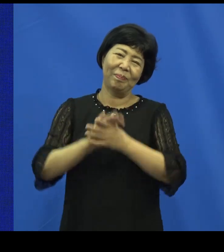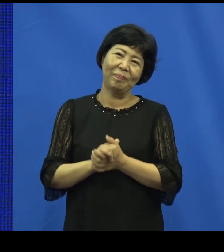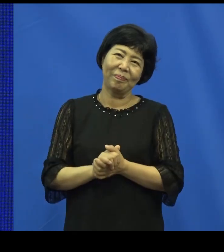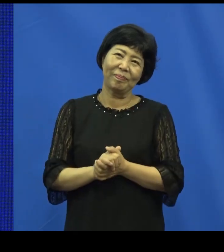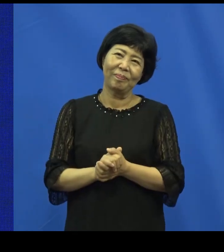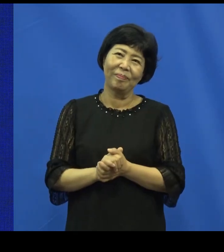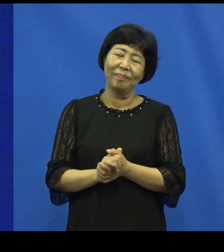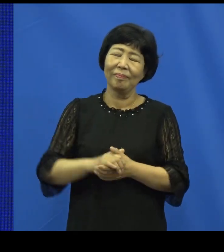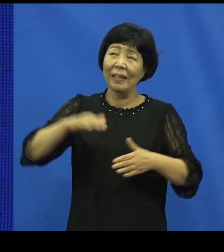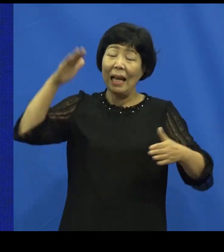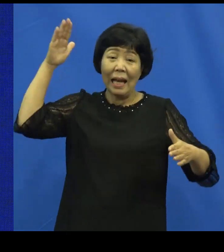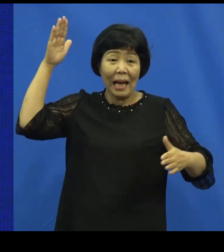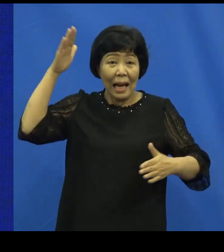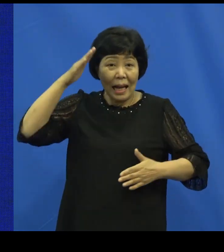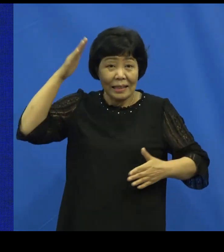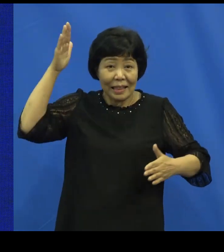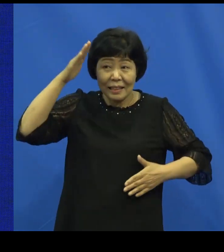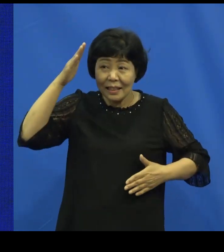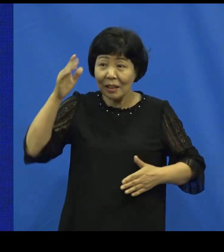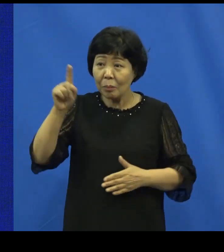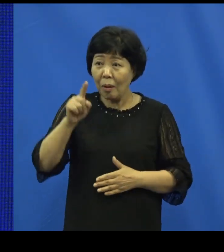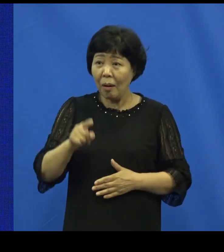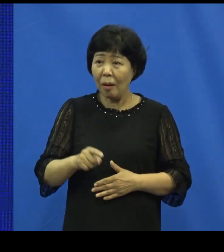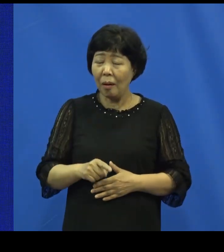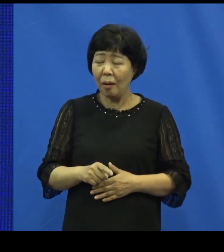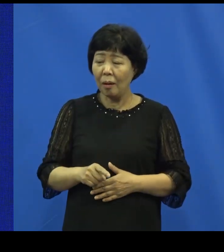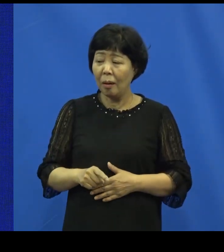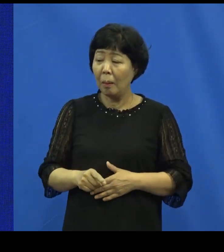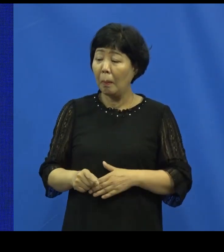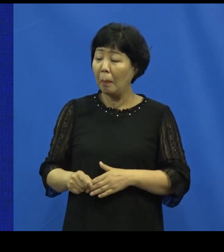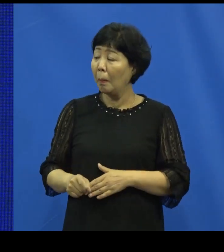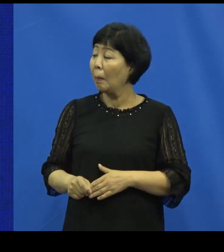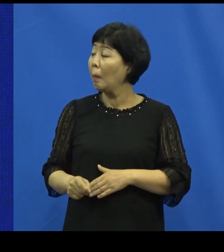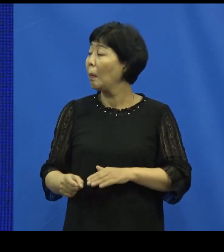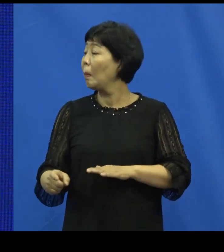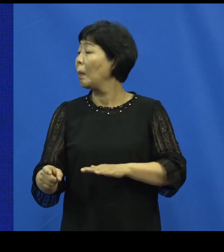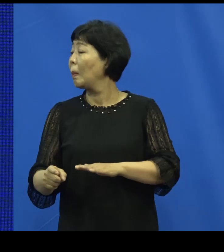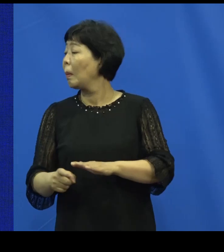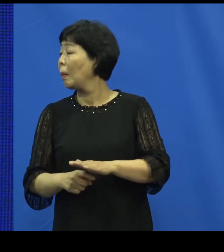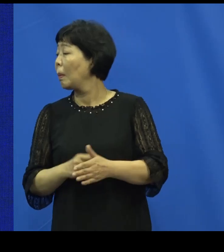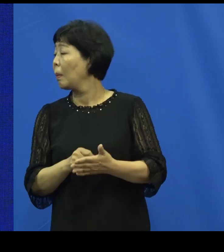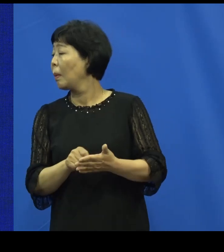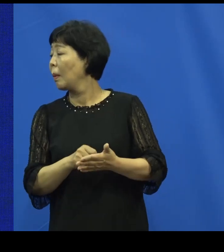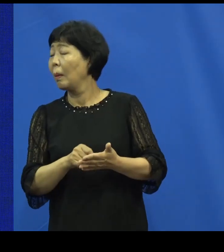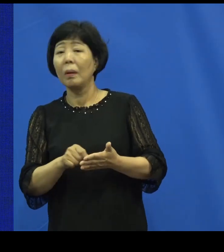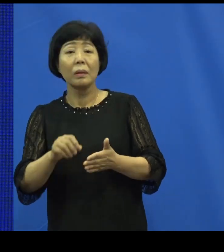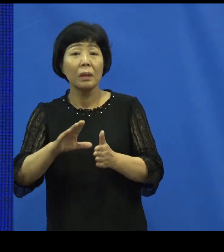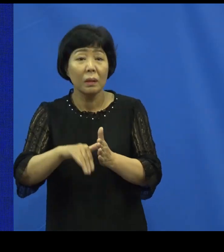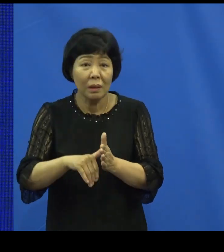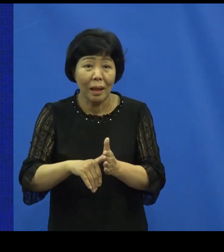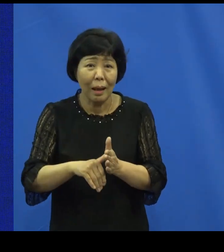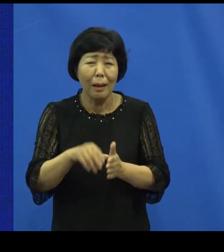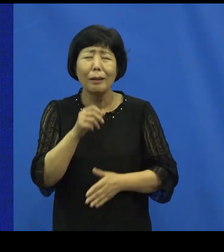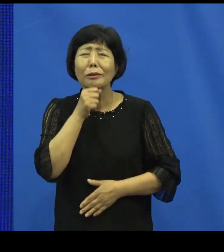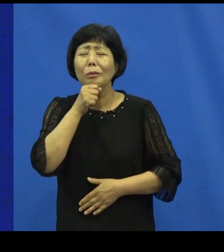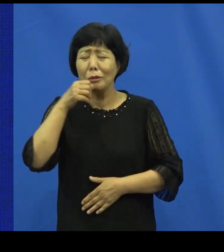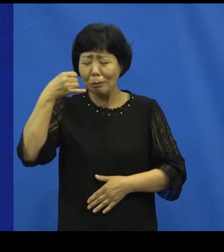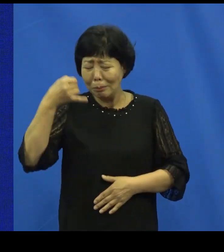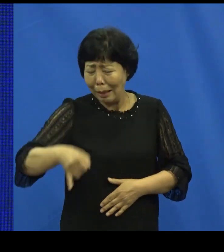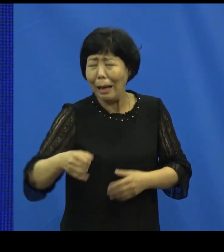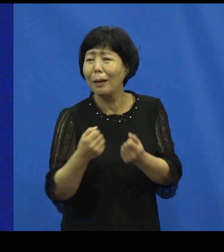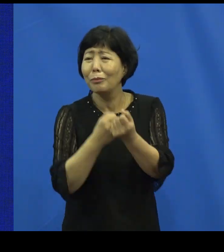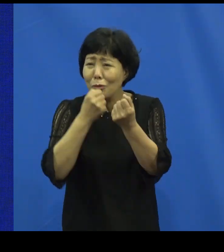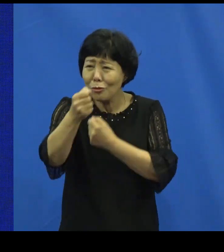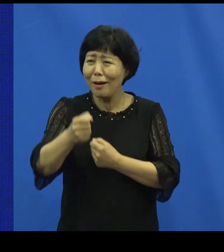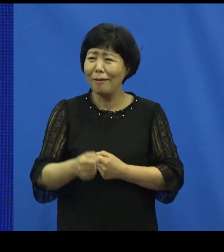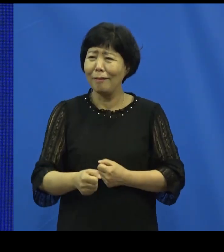여러분, 학생들이라면 다 컨닝을 할 때 성적이 안 오르더라도, 과락을 하더라도